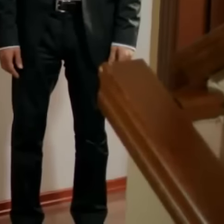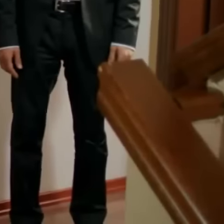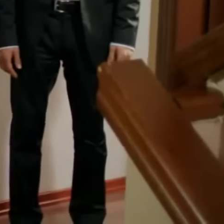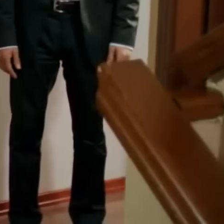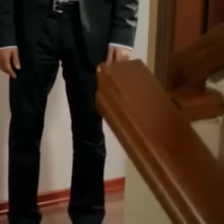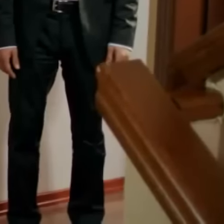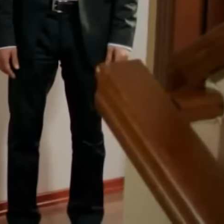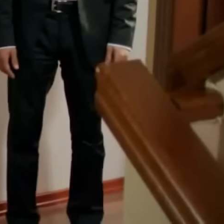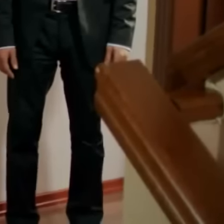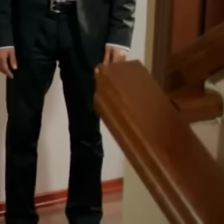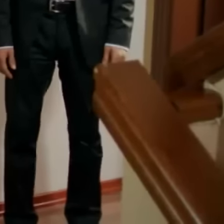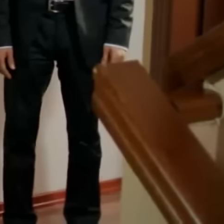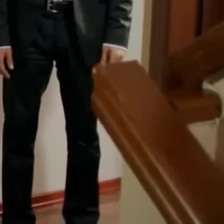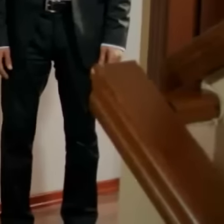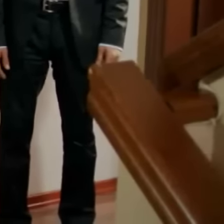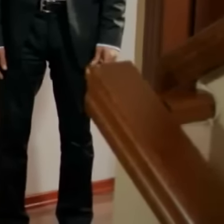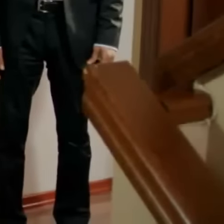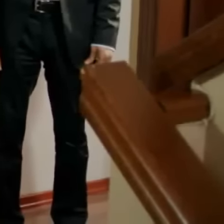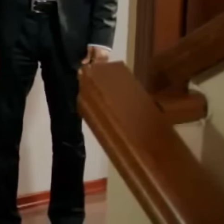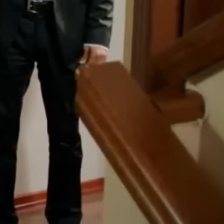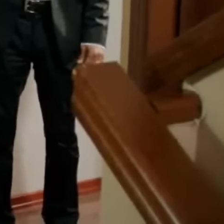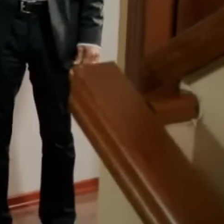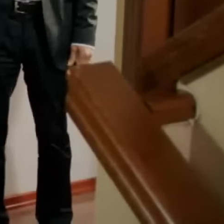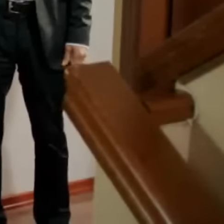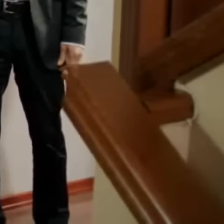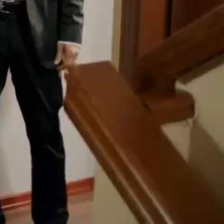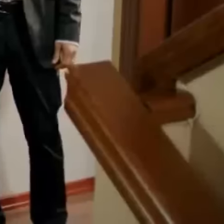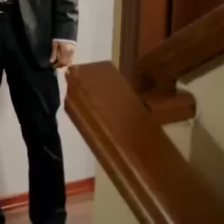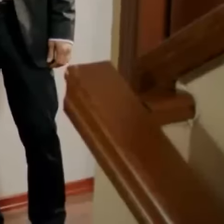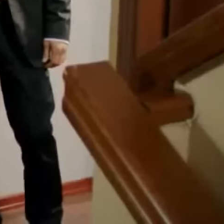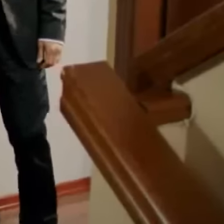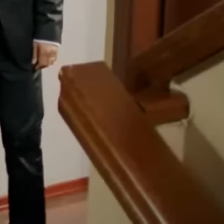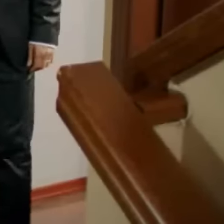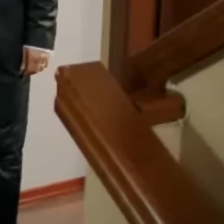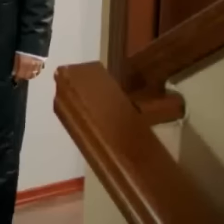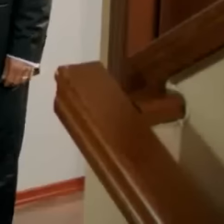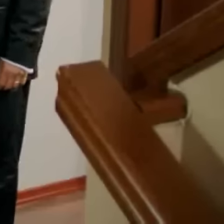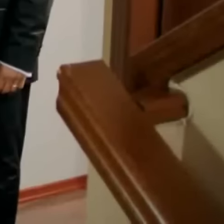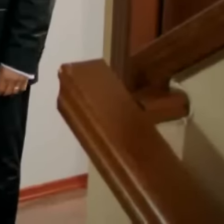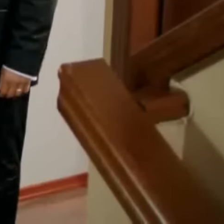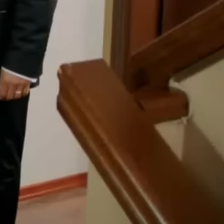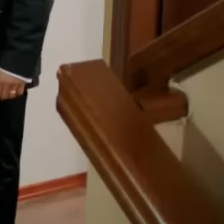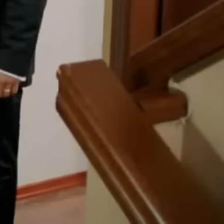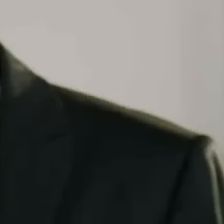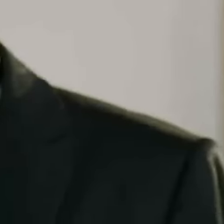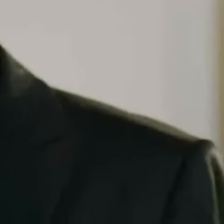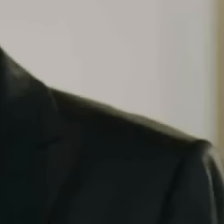Mutfağın önü. Reyhan elini birbiri içine bastırarak gergin Mazhar'a yaklaştı. Göz gözeler.